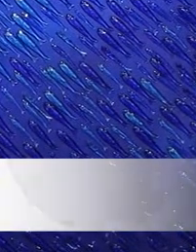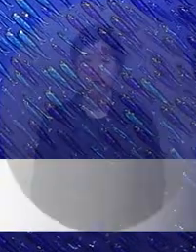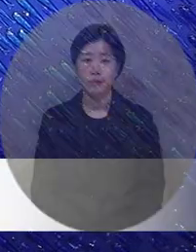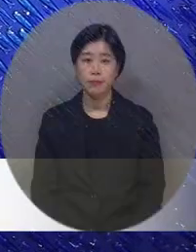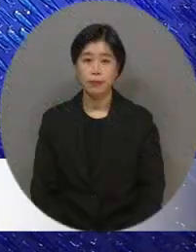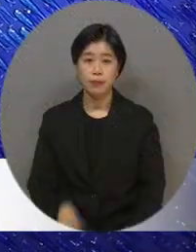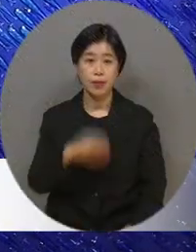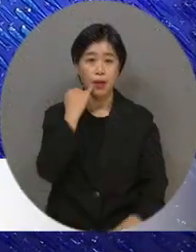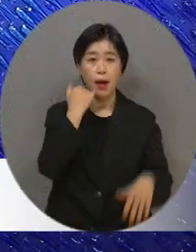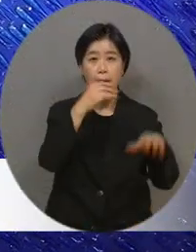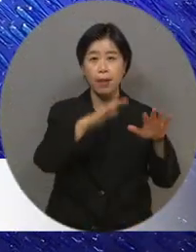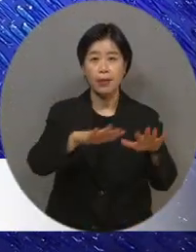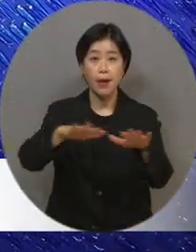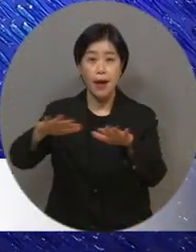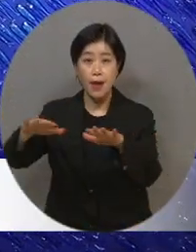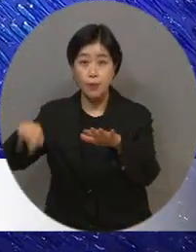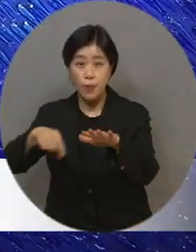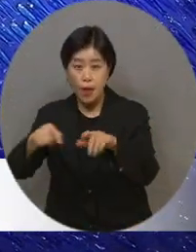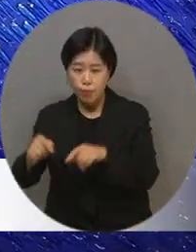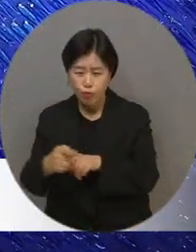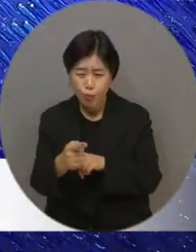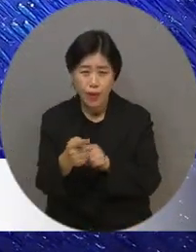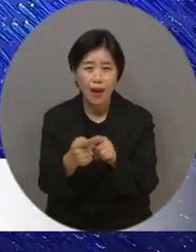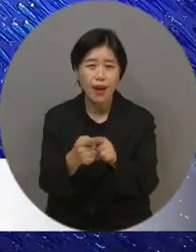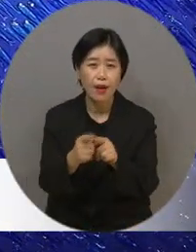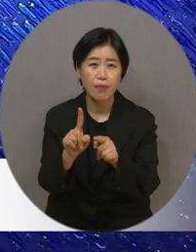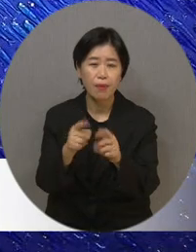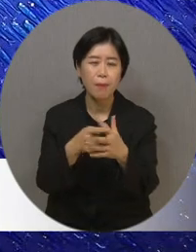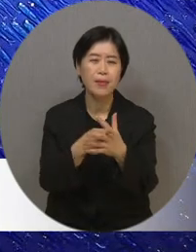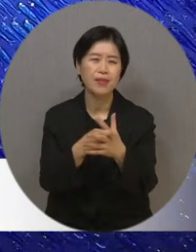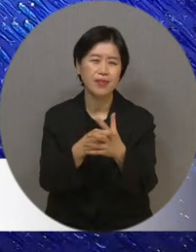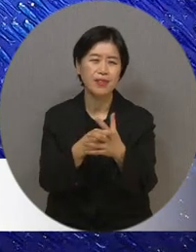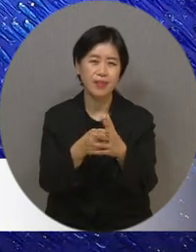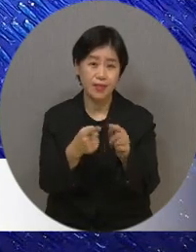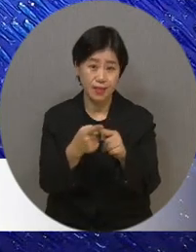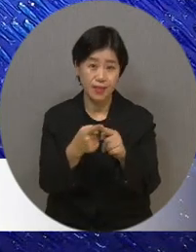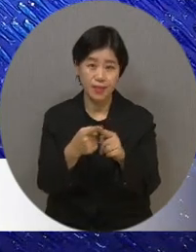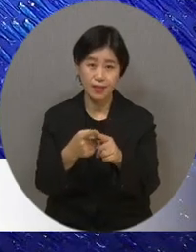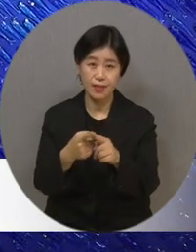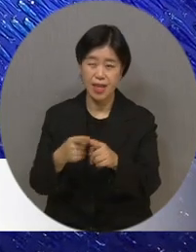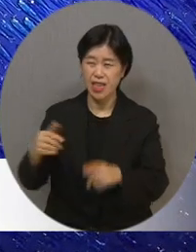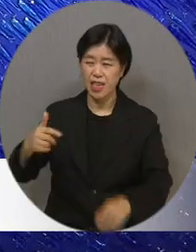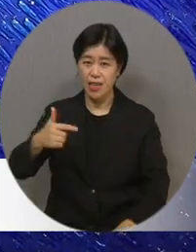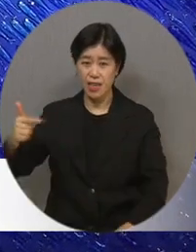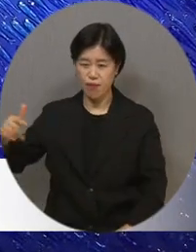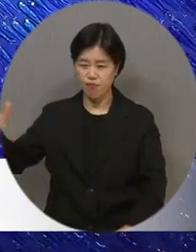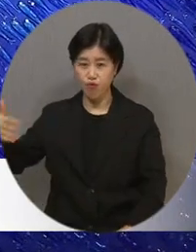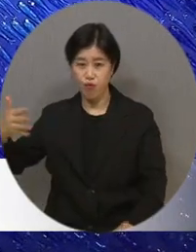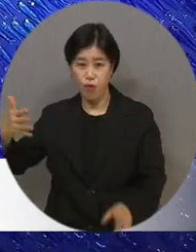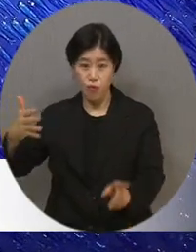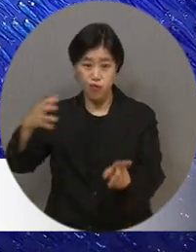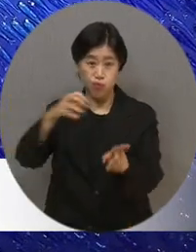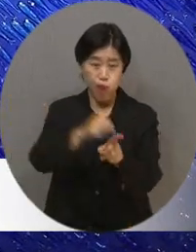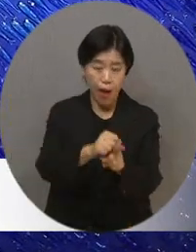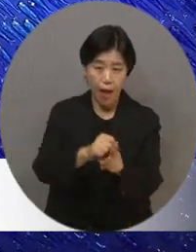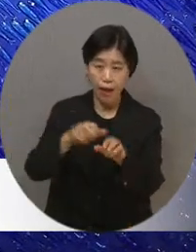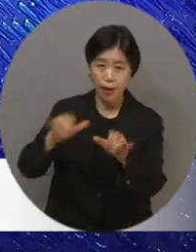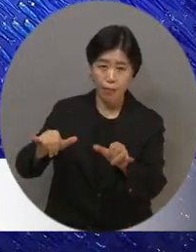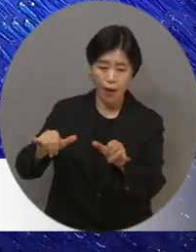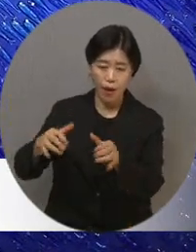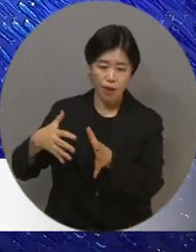바다 안 몸체가 작고 자기보다 덩치가 큰 물고기들에게 잡아먹힐까봐 떼를 지어 다닌다는